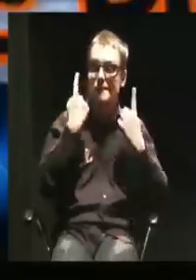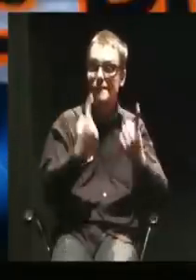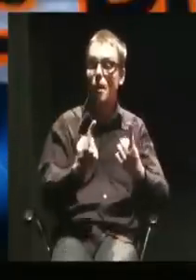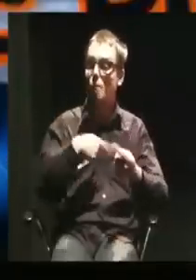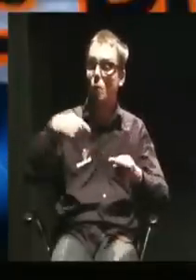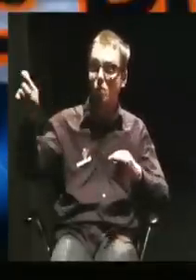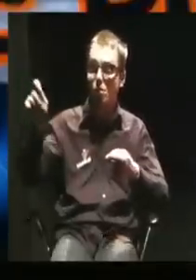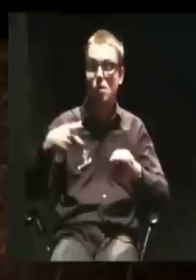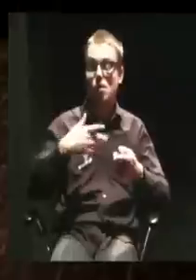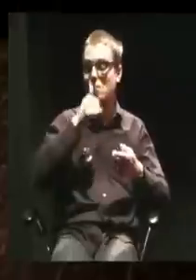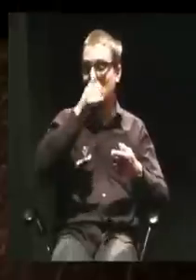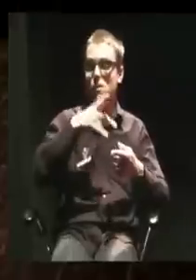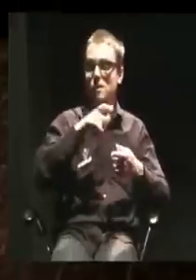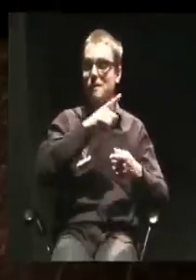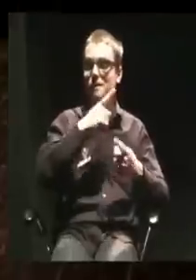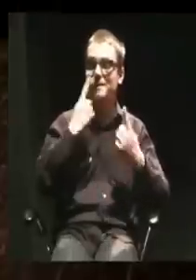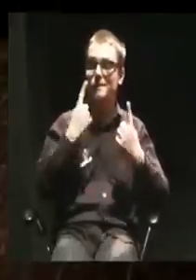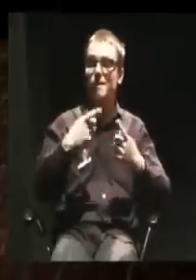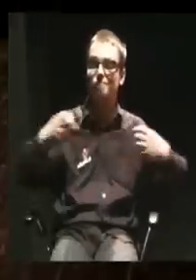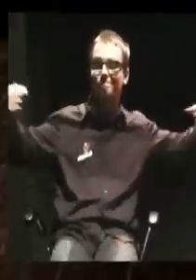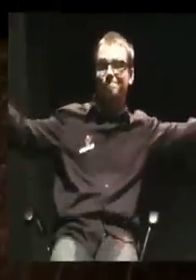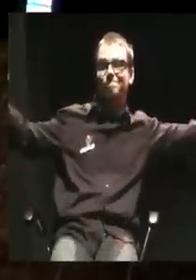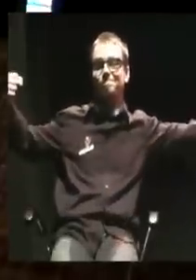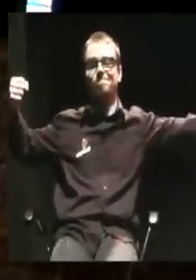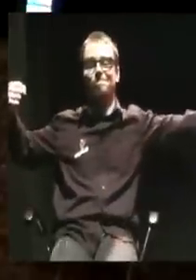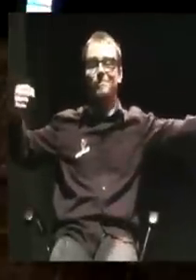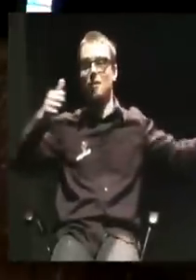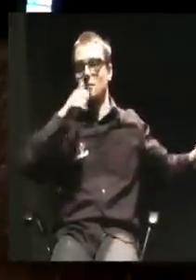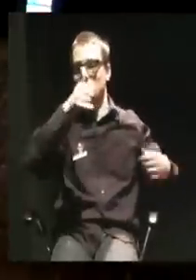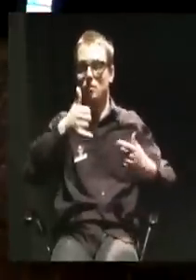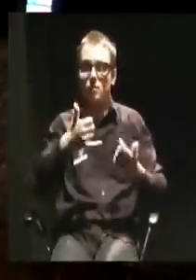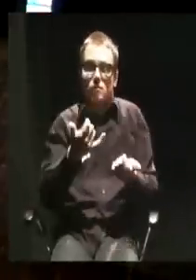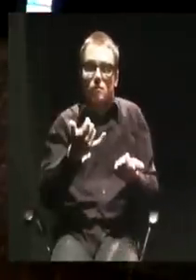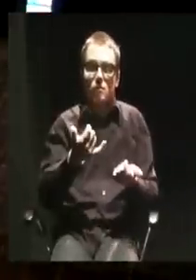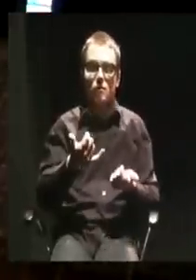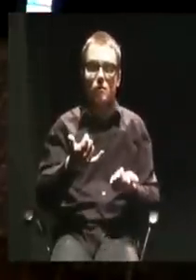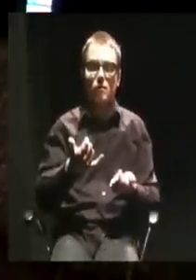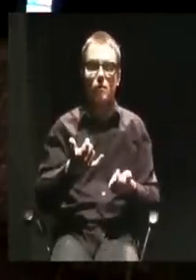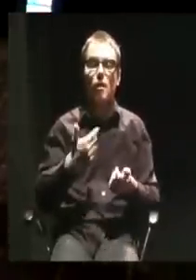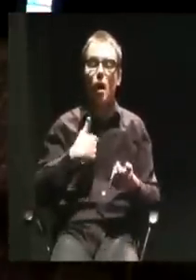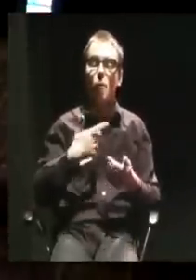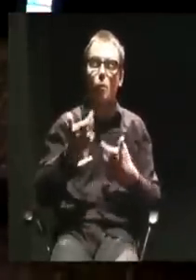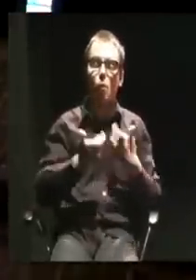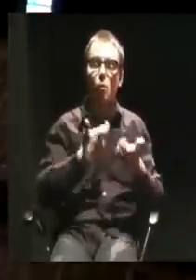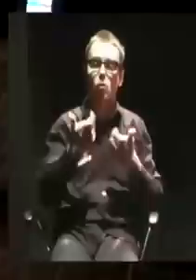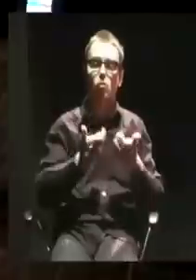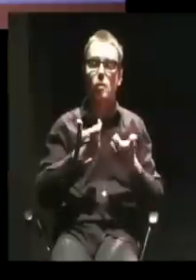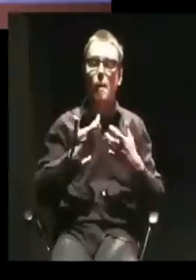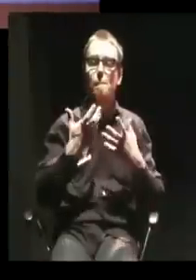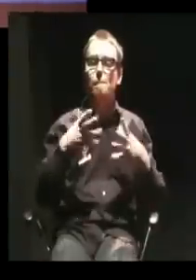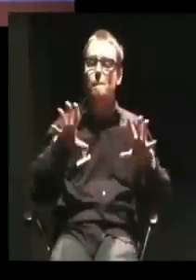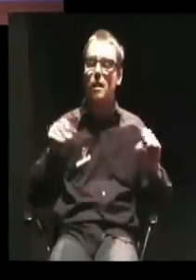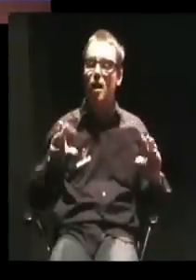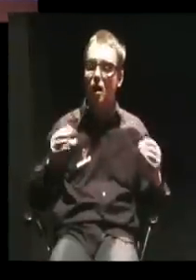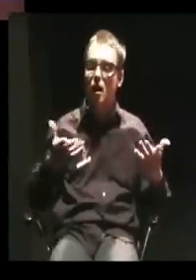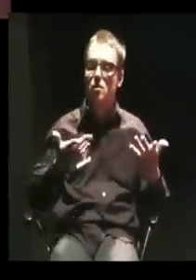Dodatkowo myślałem, przecież jak zobaczę jakiegoś debila, który przeleciał 4000 mil, żeby się z nią spotkać, no to dobrze by było,